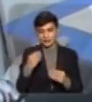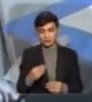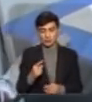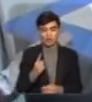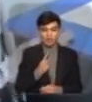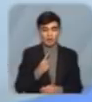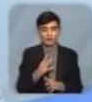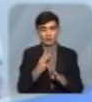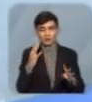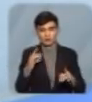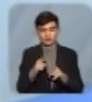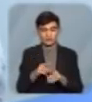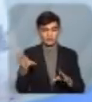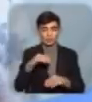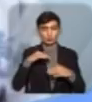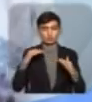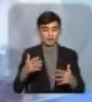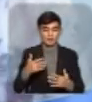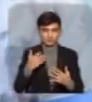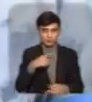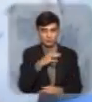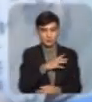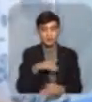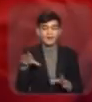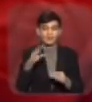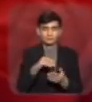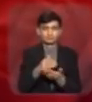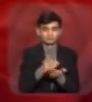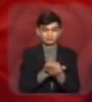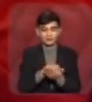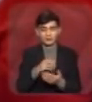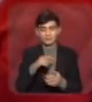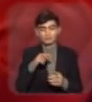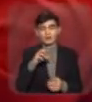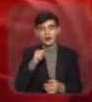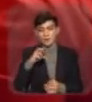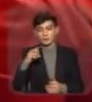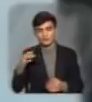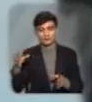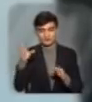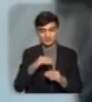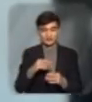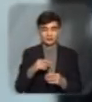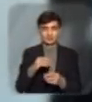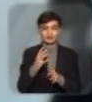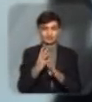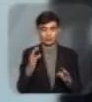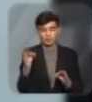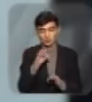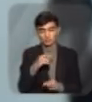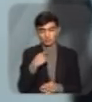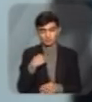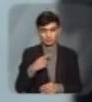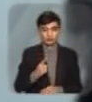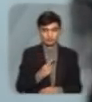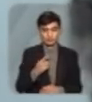кезек күтіп шаршаған. Ал әкімдіктің құжаттарды алфавит бойынша қабылдаймыз деген тәртібі де бос сөз болды дейді. Тұрмыс алдымызда адам көп,